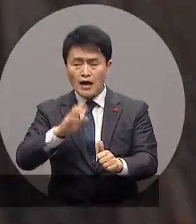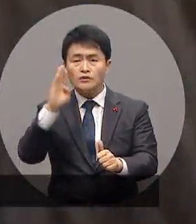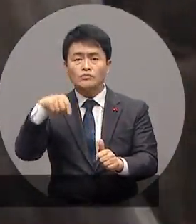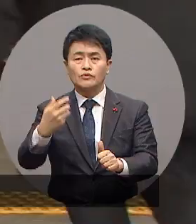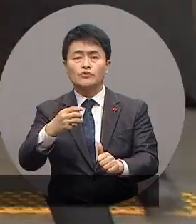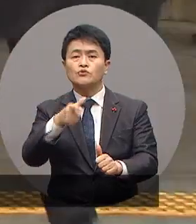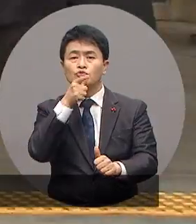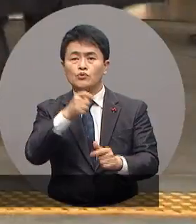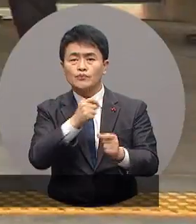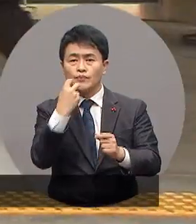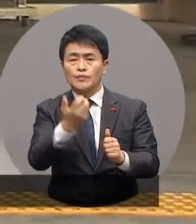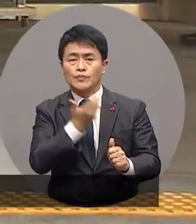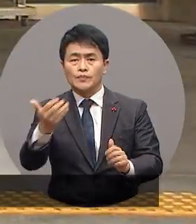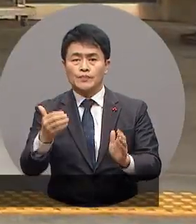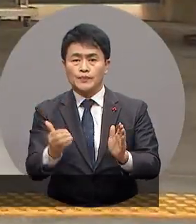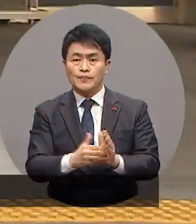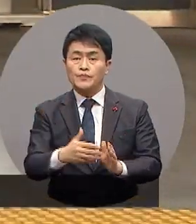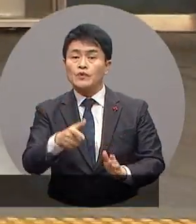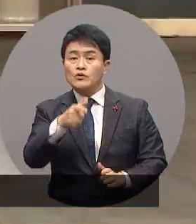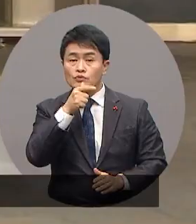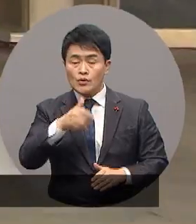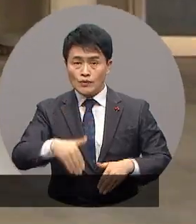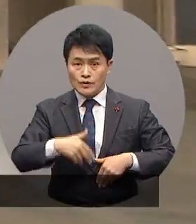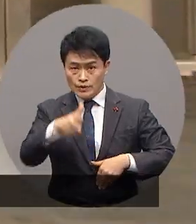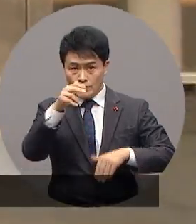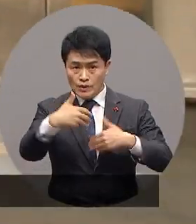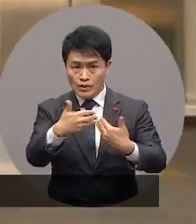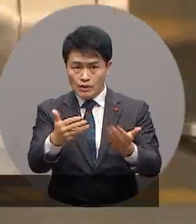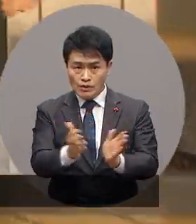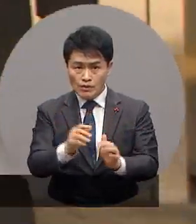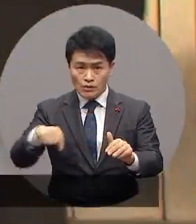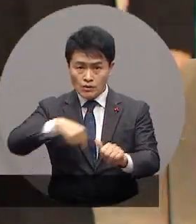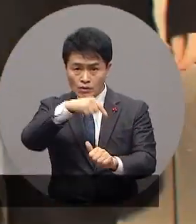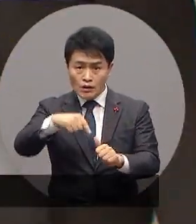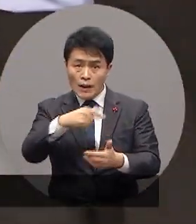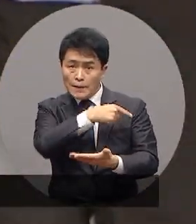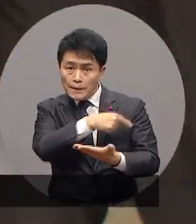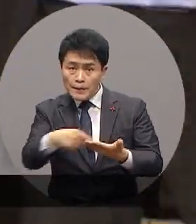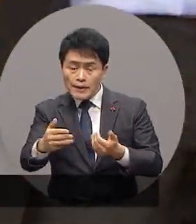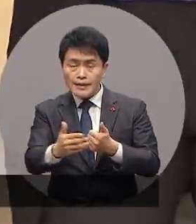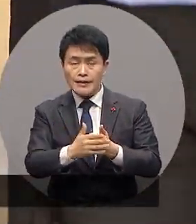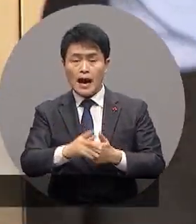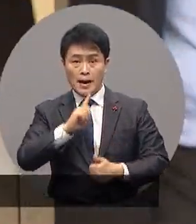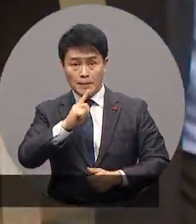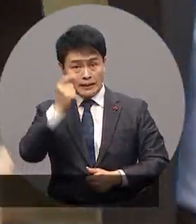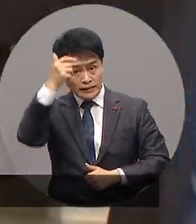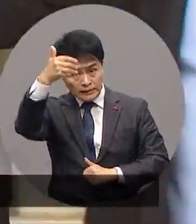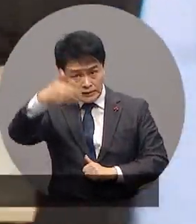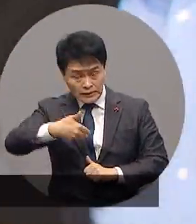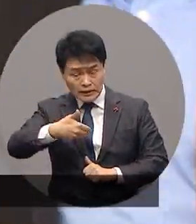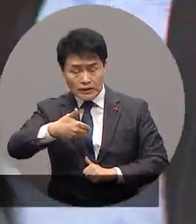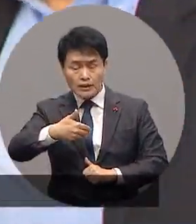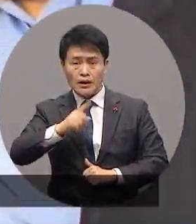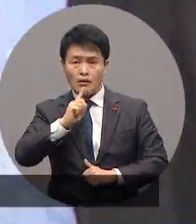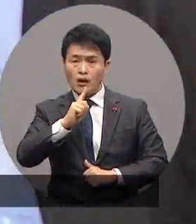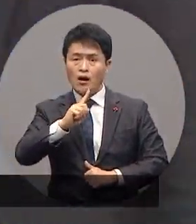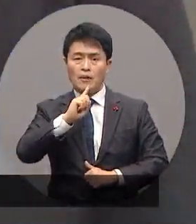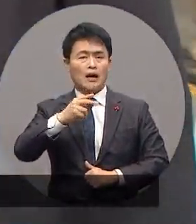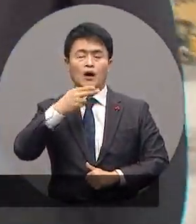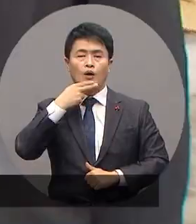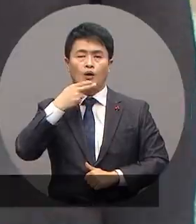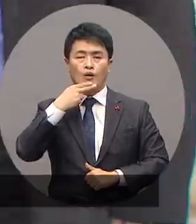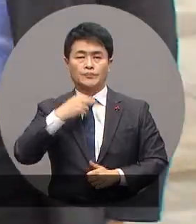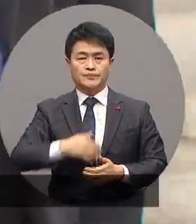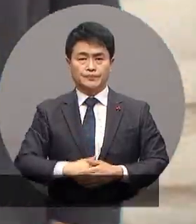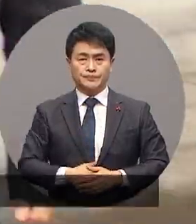송치했습니다. 수원 남부경찰서 유치장을 나선 정 씨 부부는 피해자들에게 할 말이 있냐는 취재진의 질문에 아무런 답변도